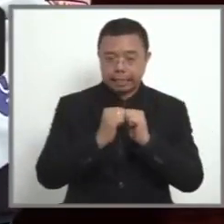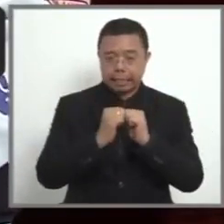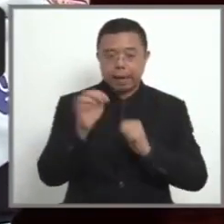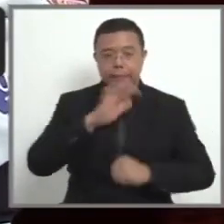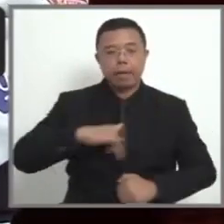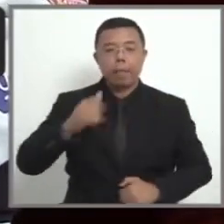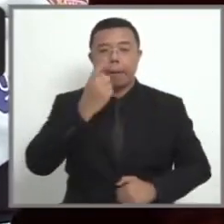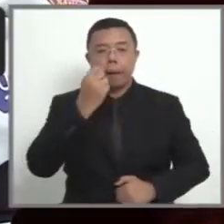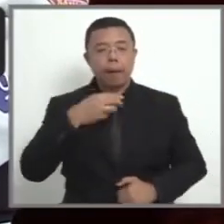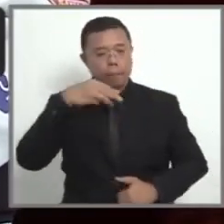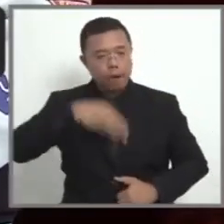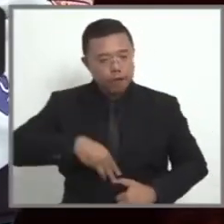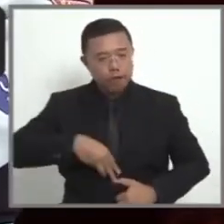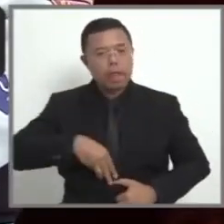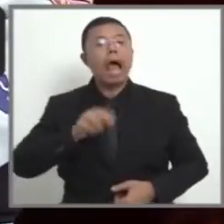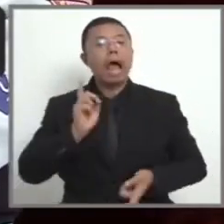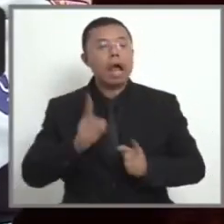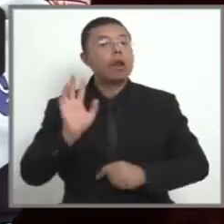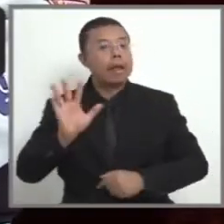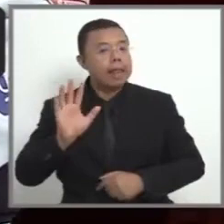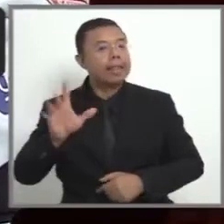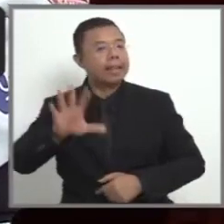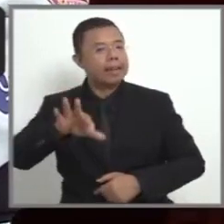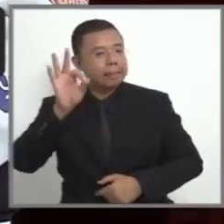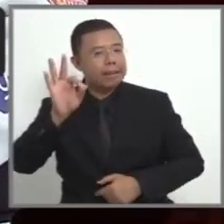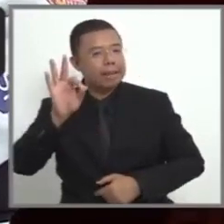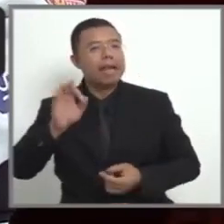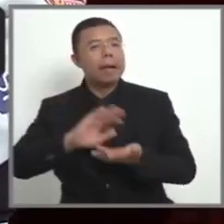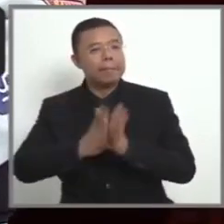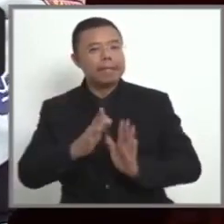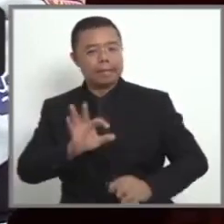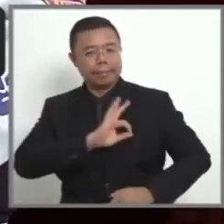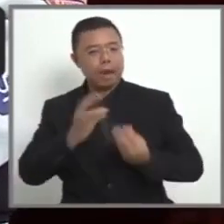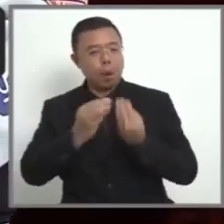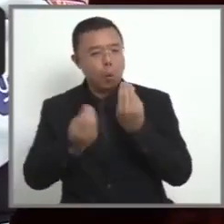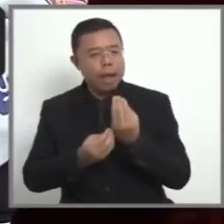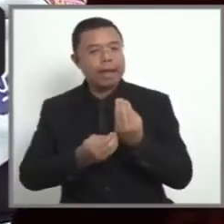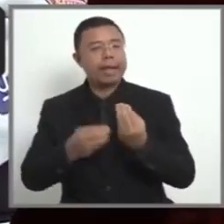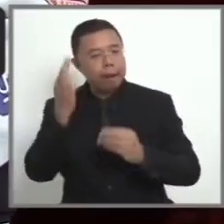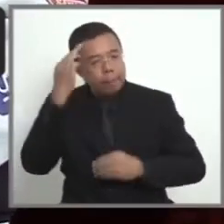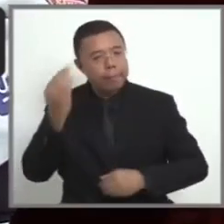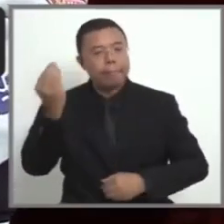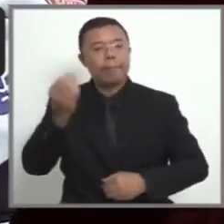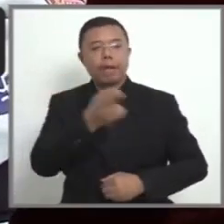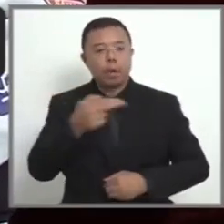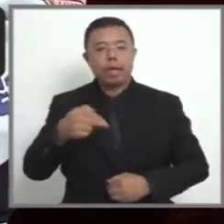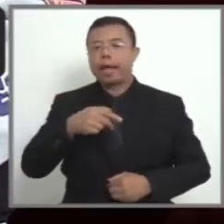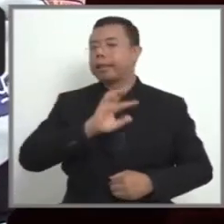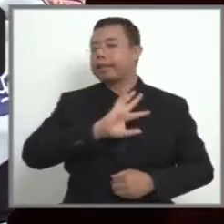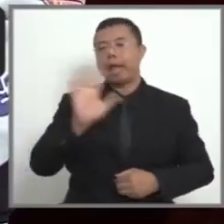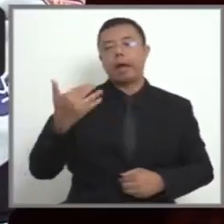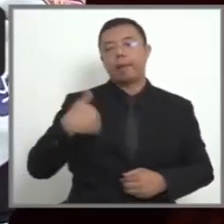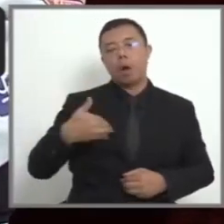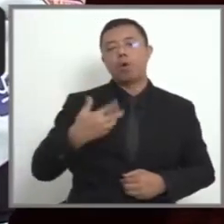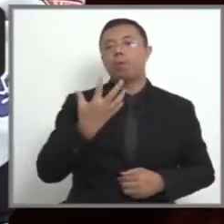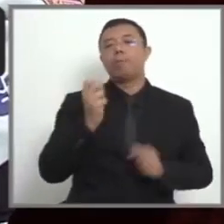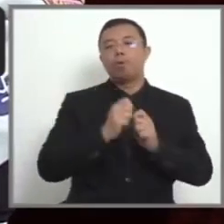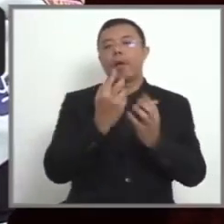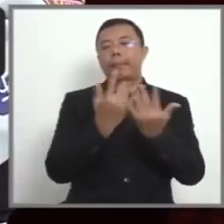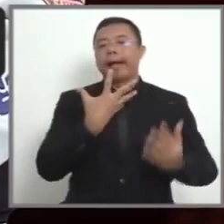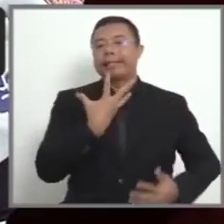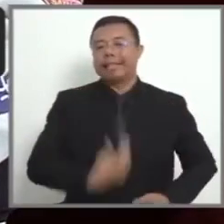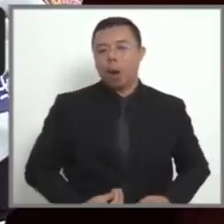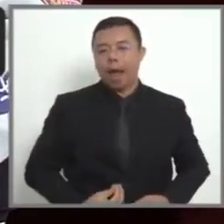paka terpilih bersama Pak Mahfud memimpin republik ini kami tidak akan mengecewakan rakyat rakyat